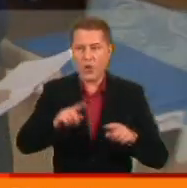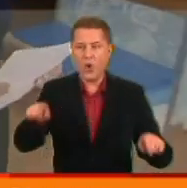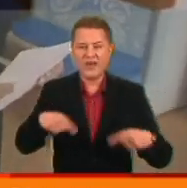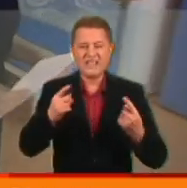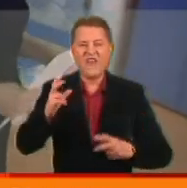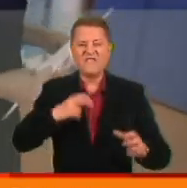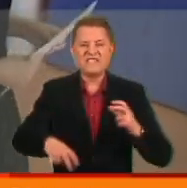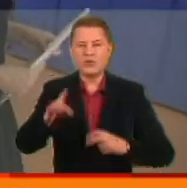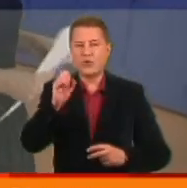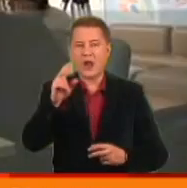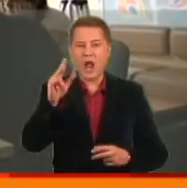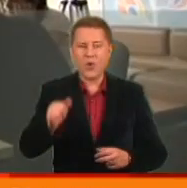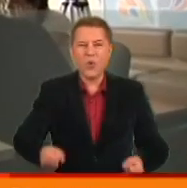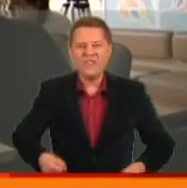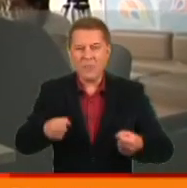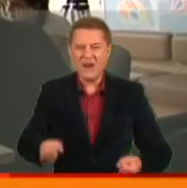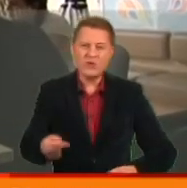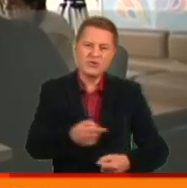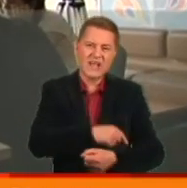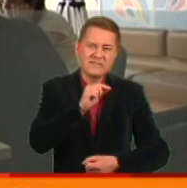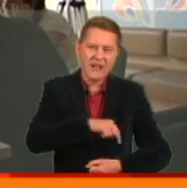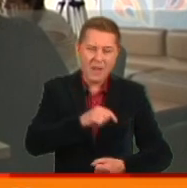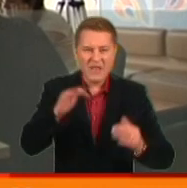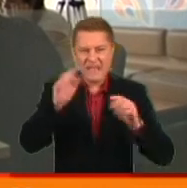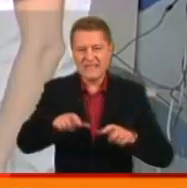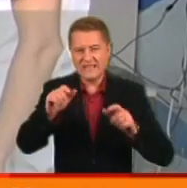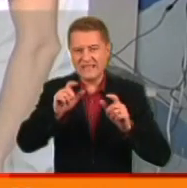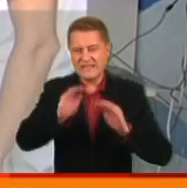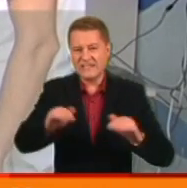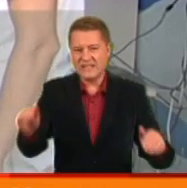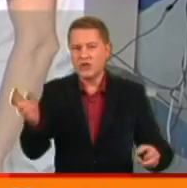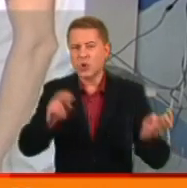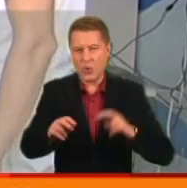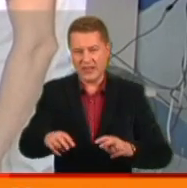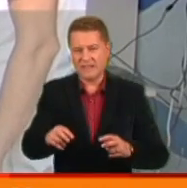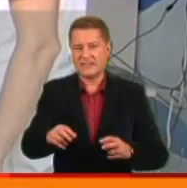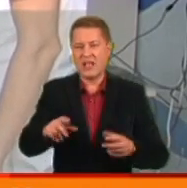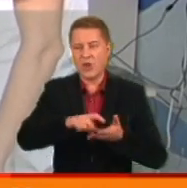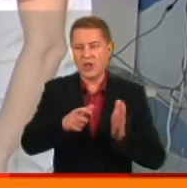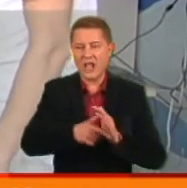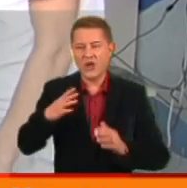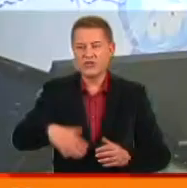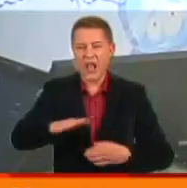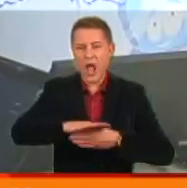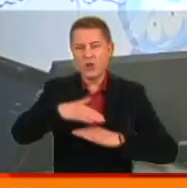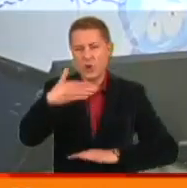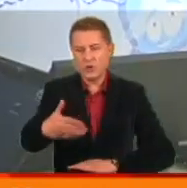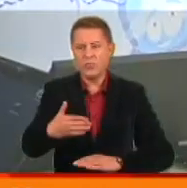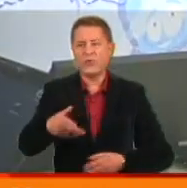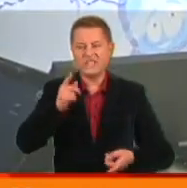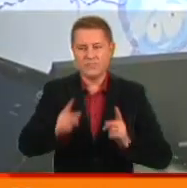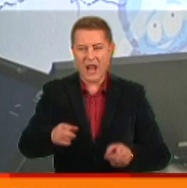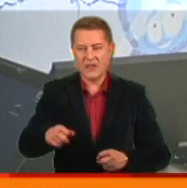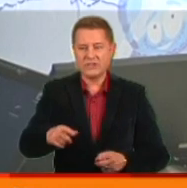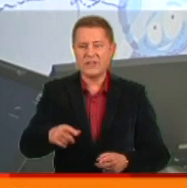організувала в інституті. На милицях із крапельницями діти сходяться до імпровізованого класу. Тут на них чекають ноутбуки, справжній 3D-принтер